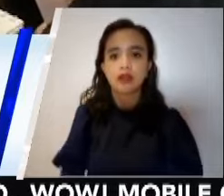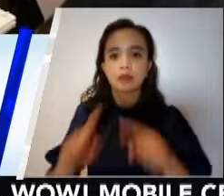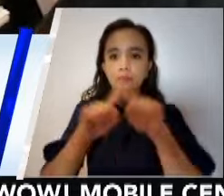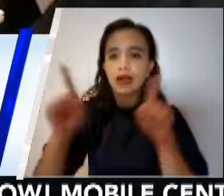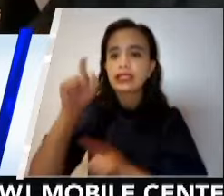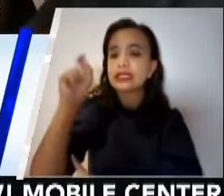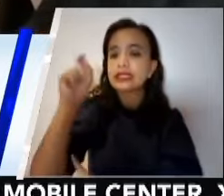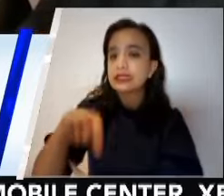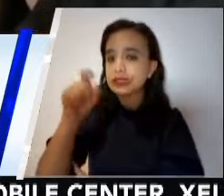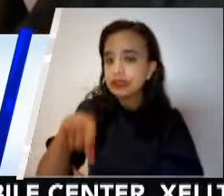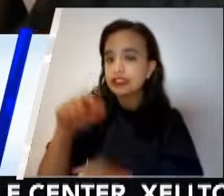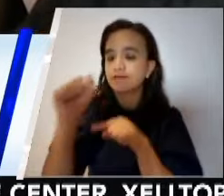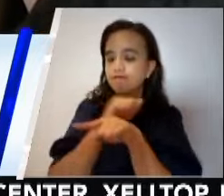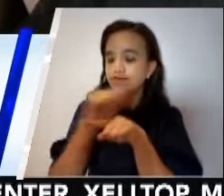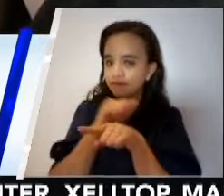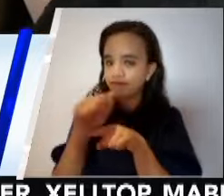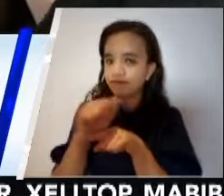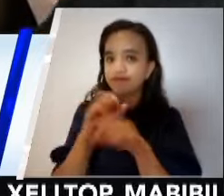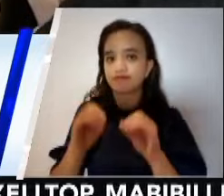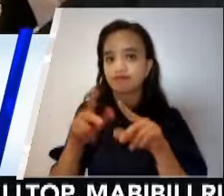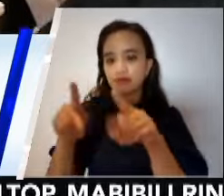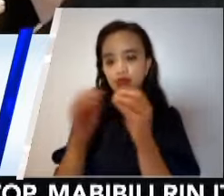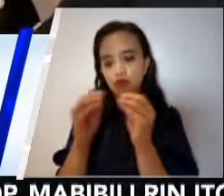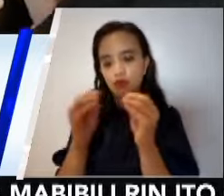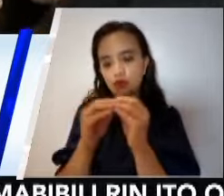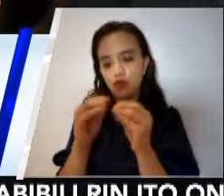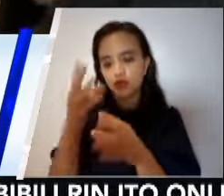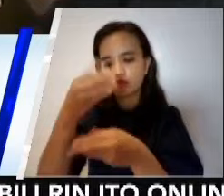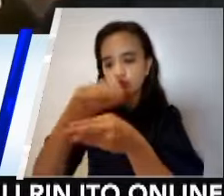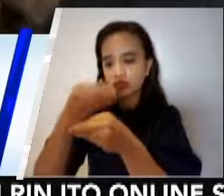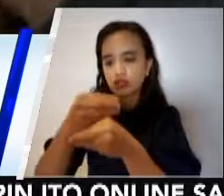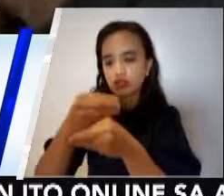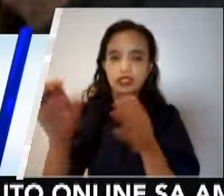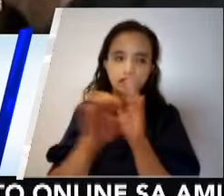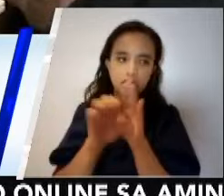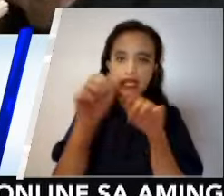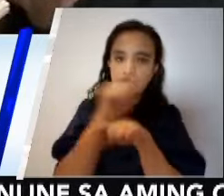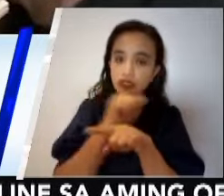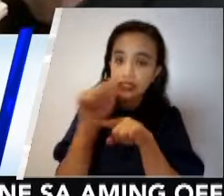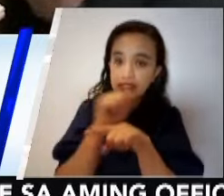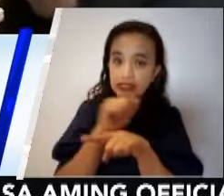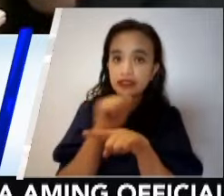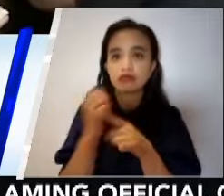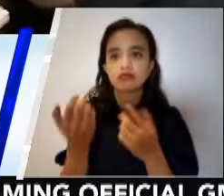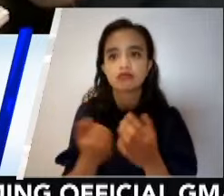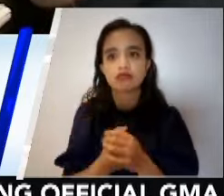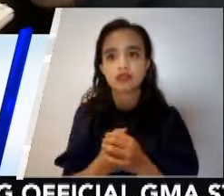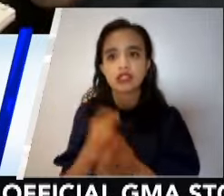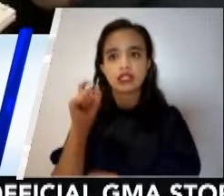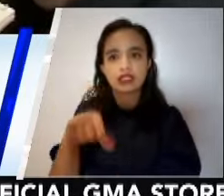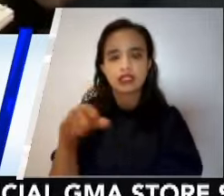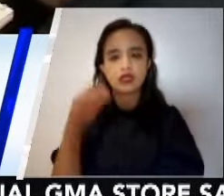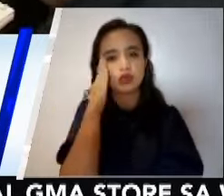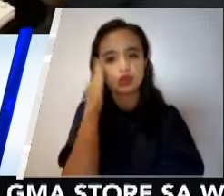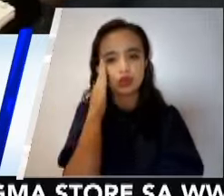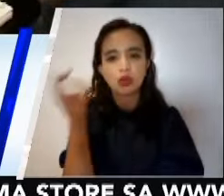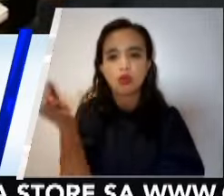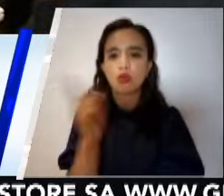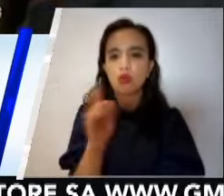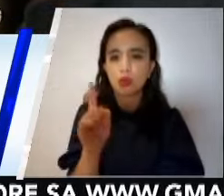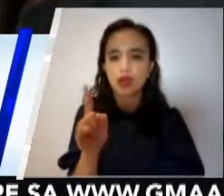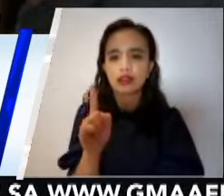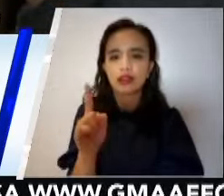the opportunities given to them. So training, they need to know kung ano yung kakayanan nila dito